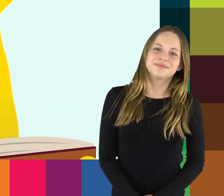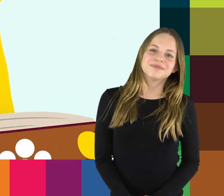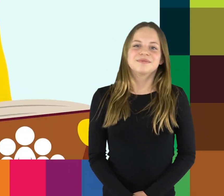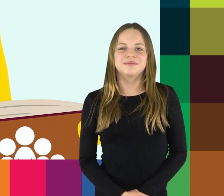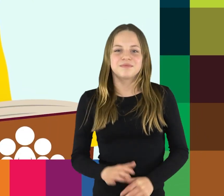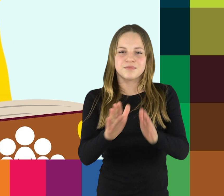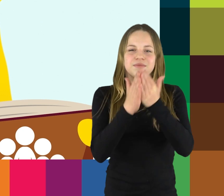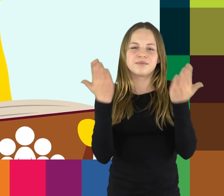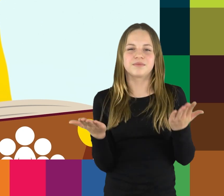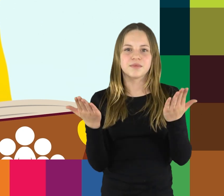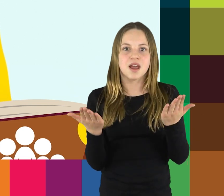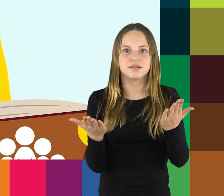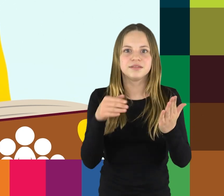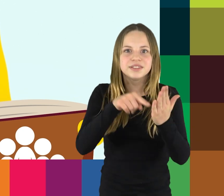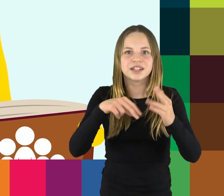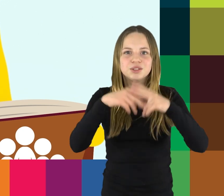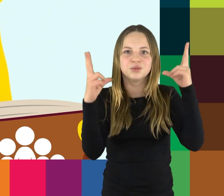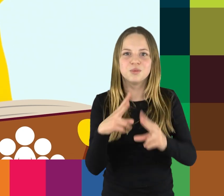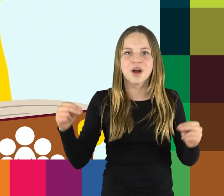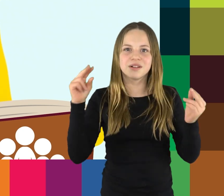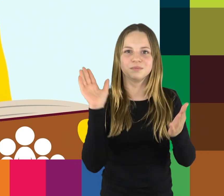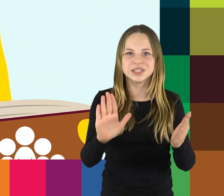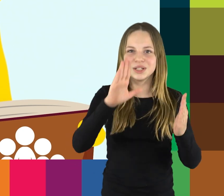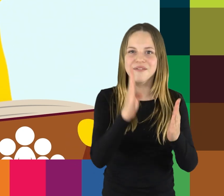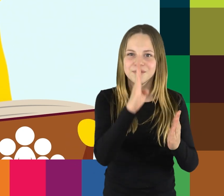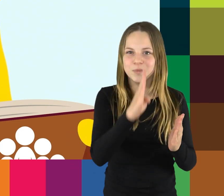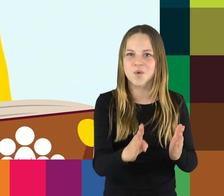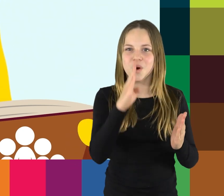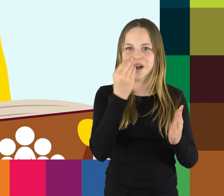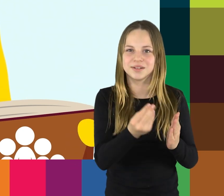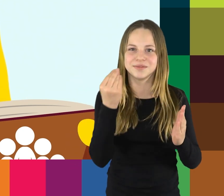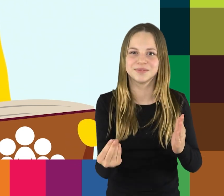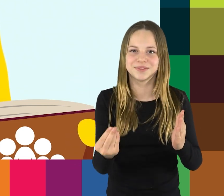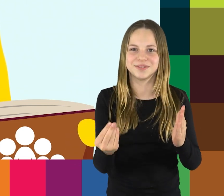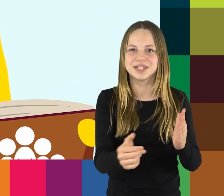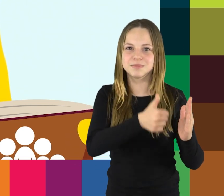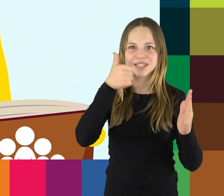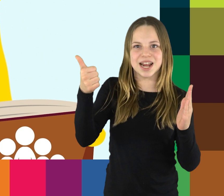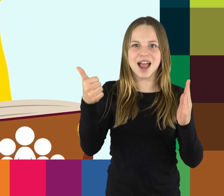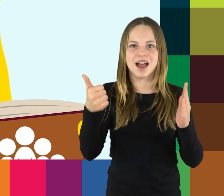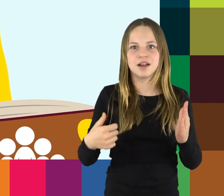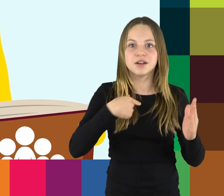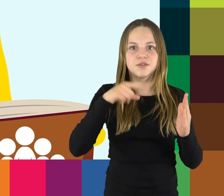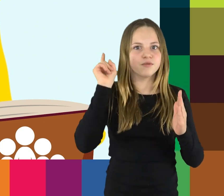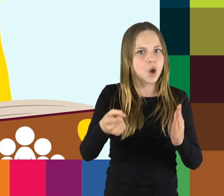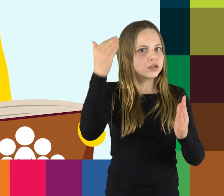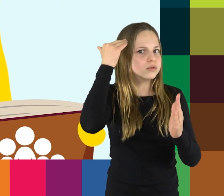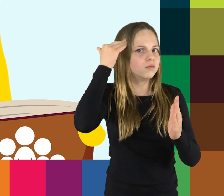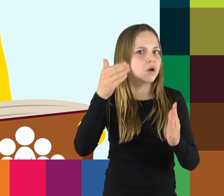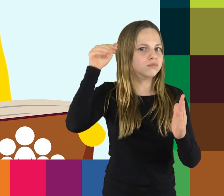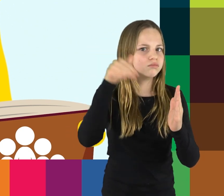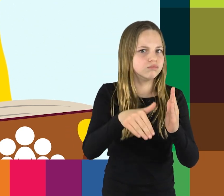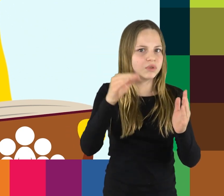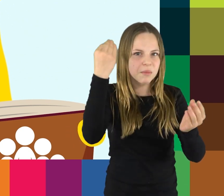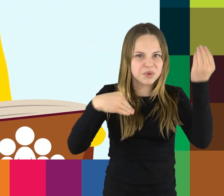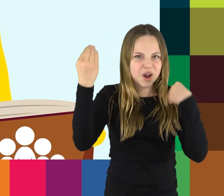C'est l'histoire des droits spéciaux des enfants. Tout le monde doit connaître les droits des enfants. Et si on en apprenne